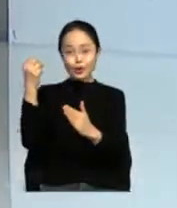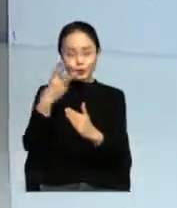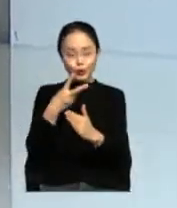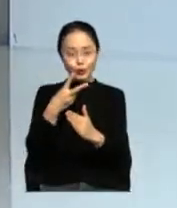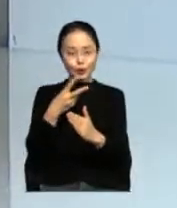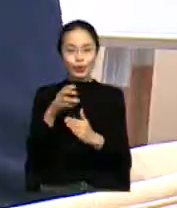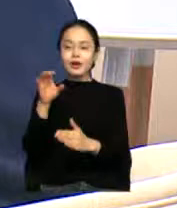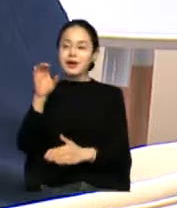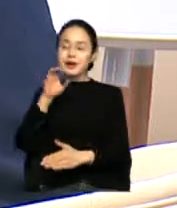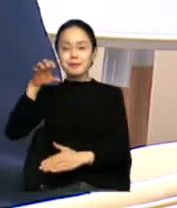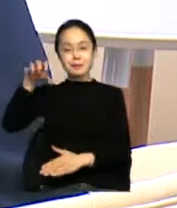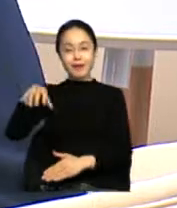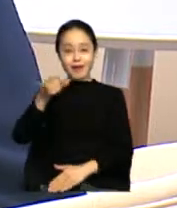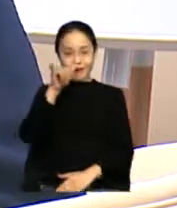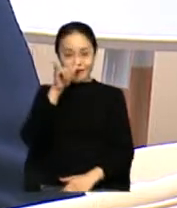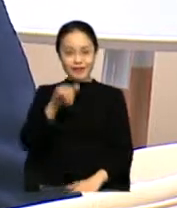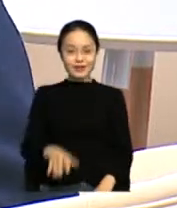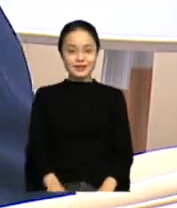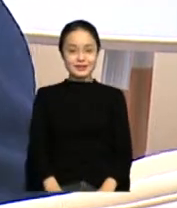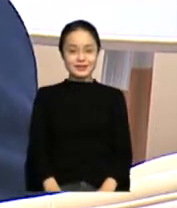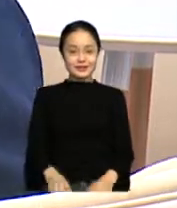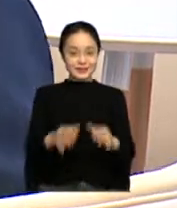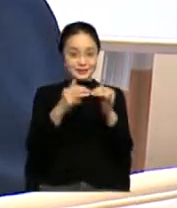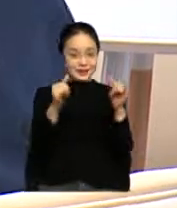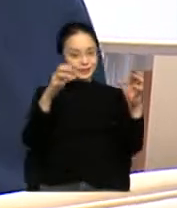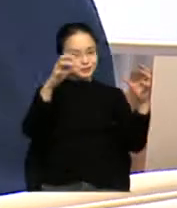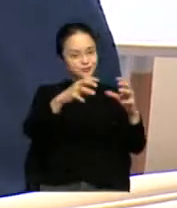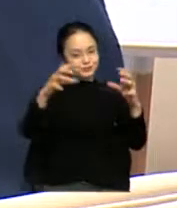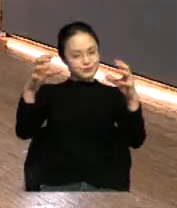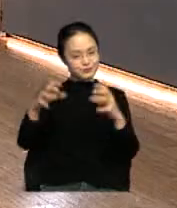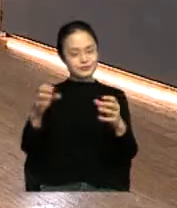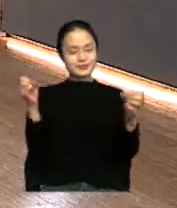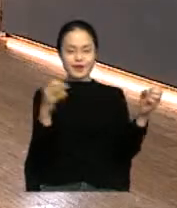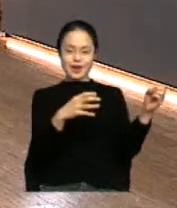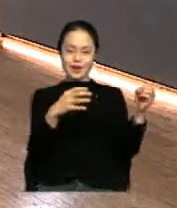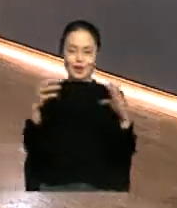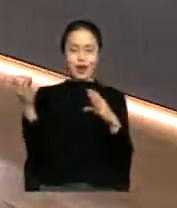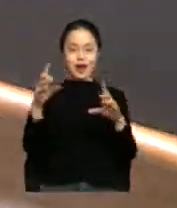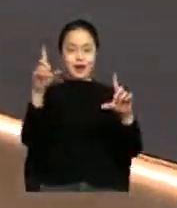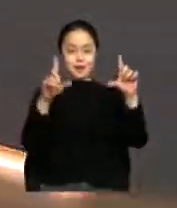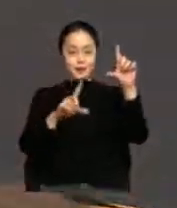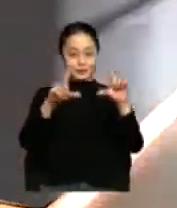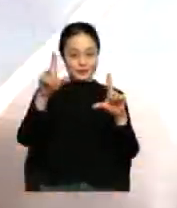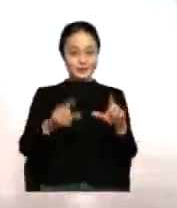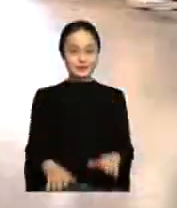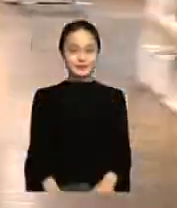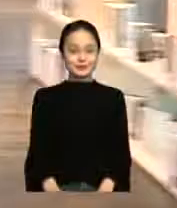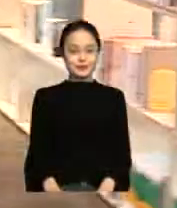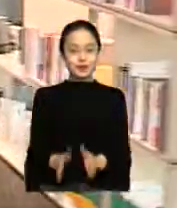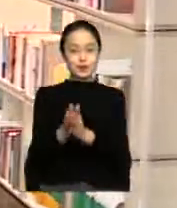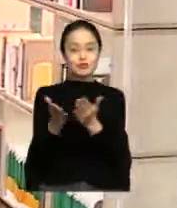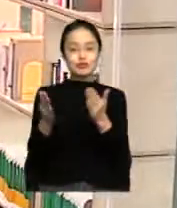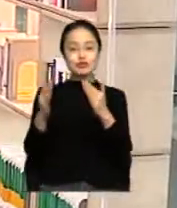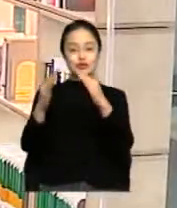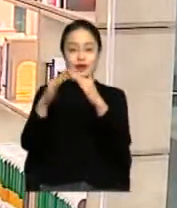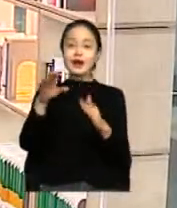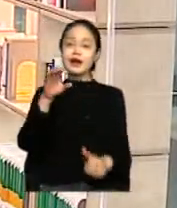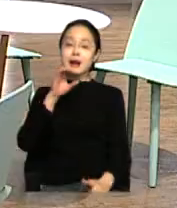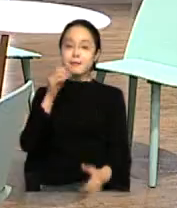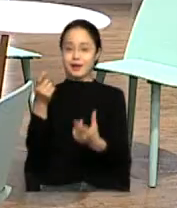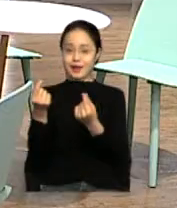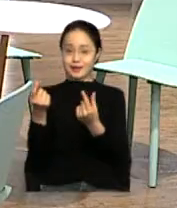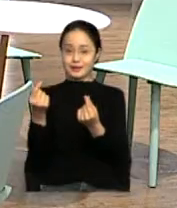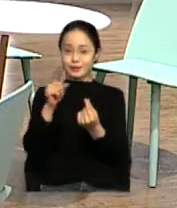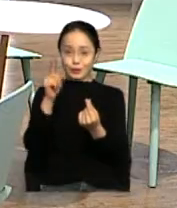손에 쥐었습니다. 삼삼오오 모여 이야기를 나누기도 합니다. 대형 북카페를 연상시키는 이곳, 성동구청